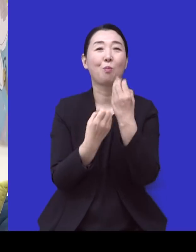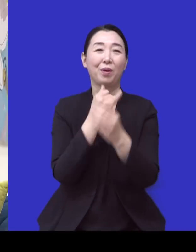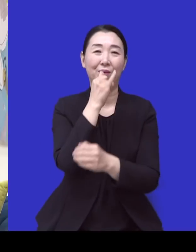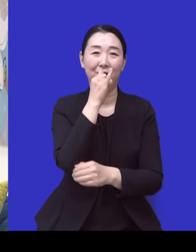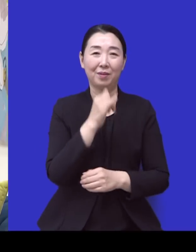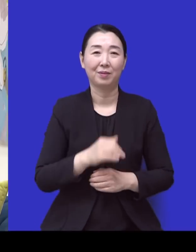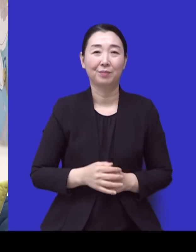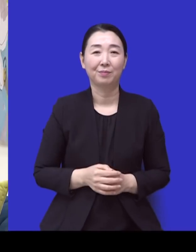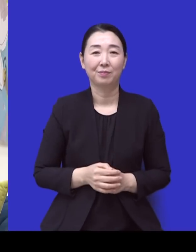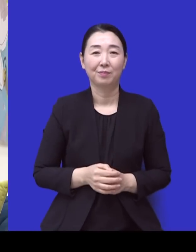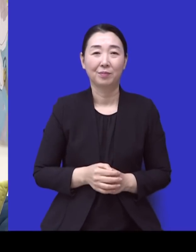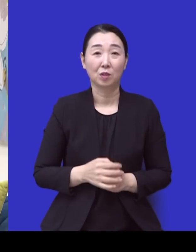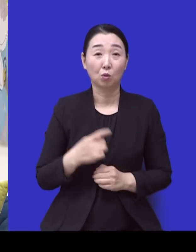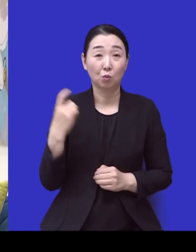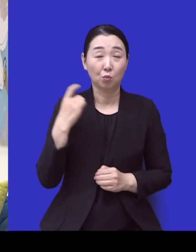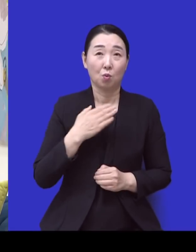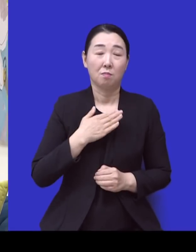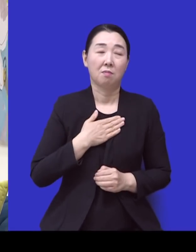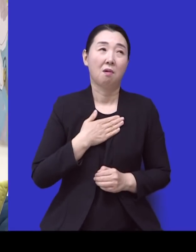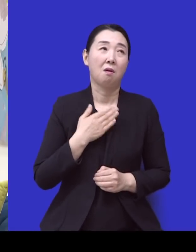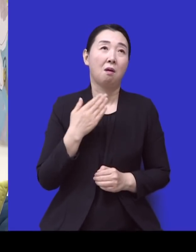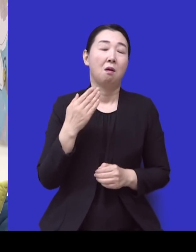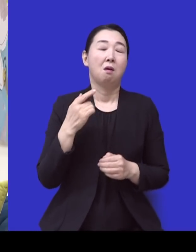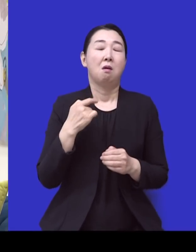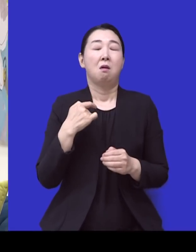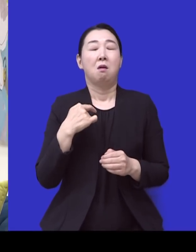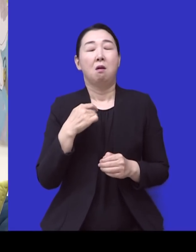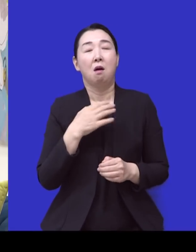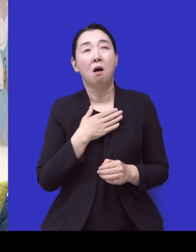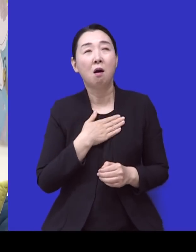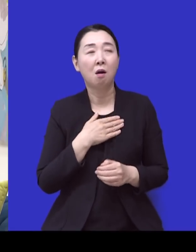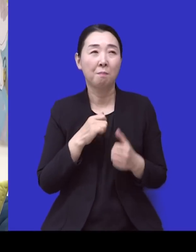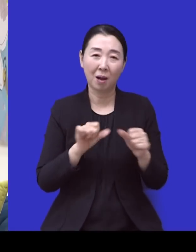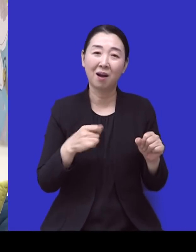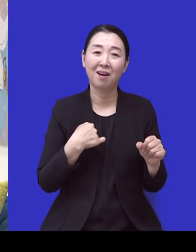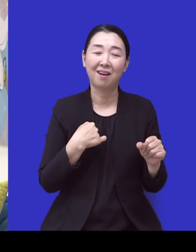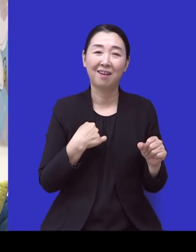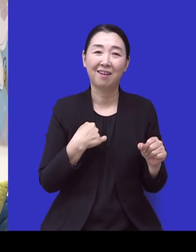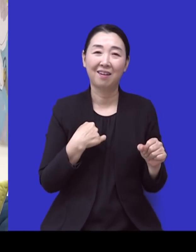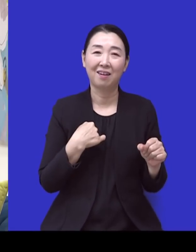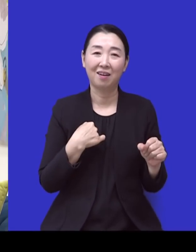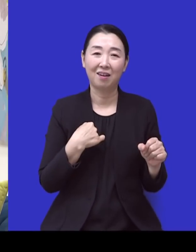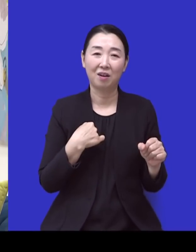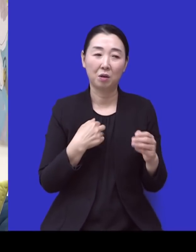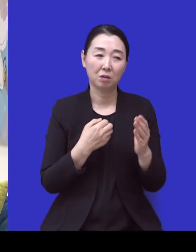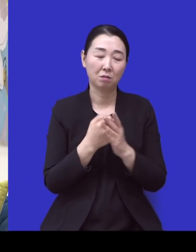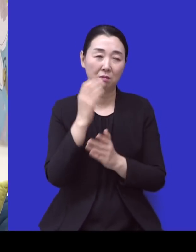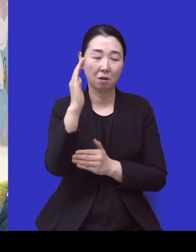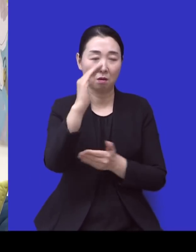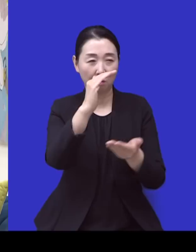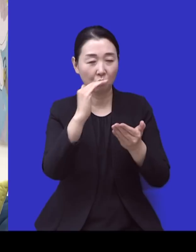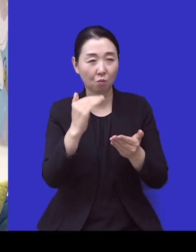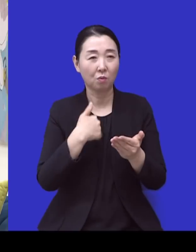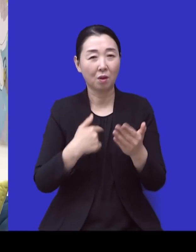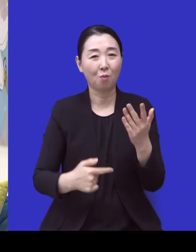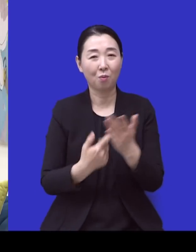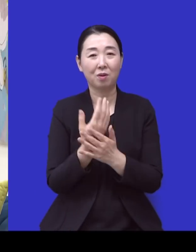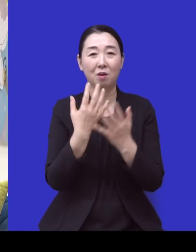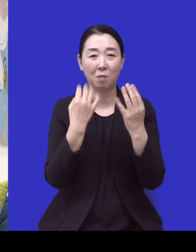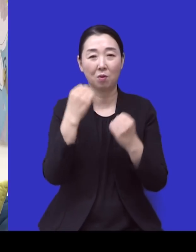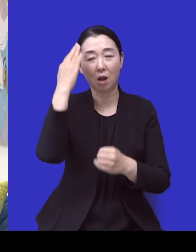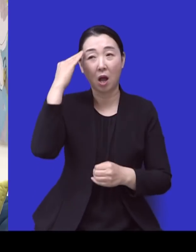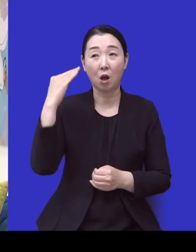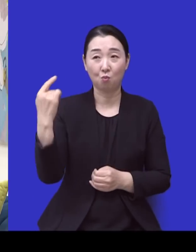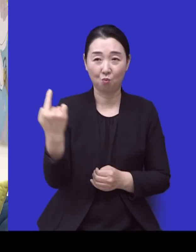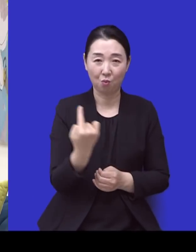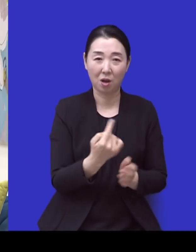거예요. 그걸 듣고 굉장히 많이 깨지게 된 거죠. 그때 이제 그 이야기를 듣고 많이 회개하고 한국에